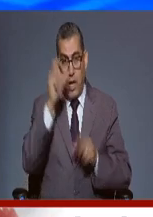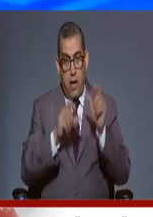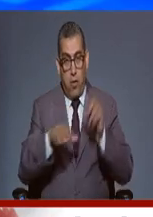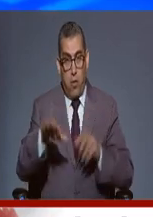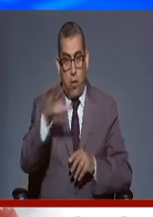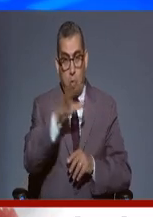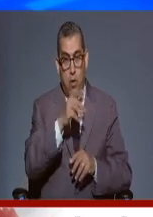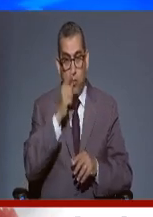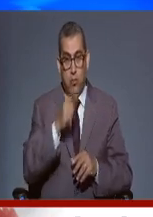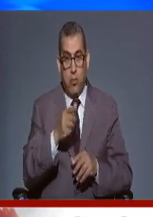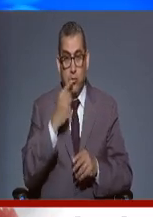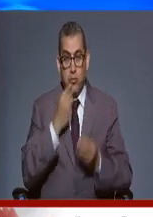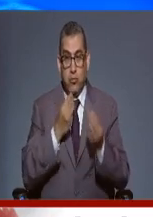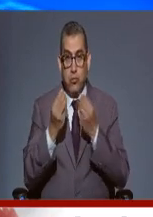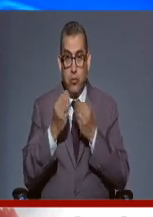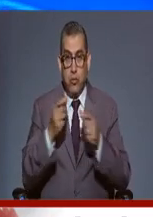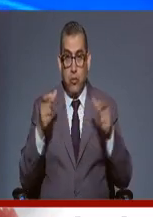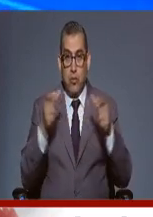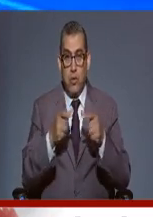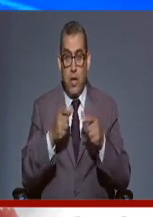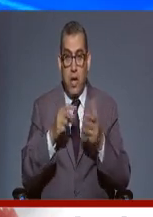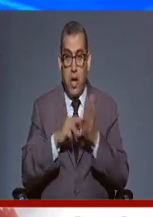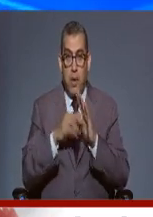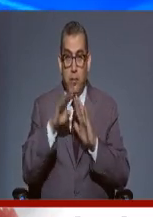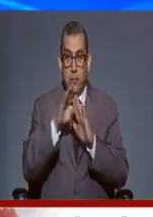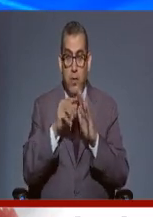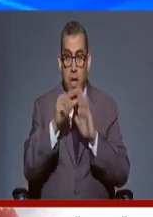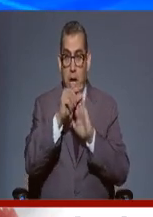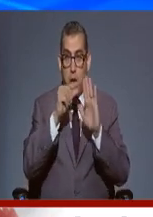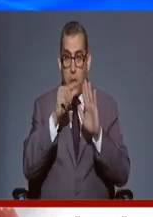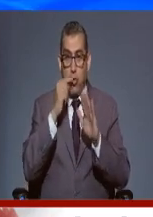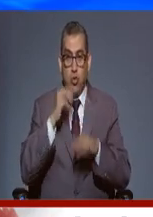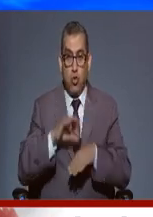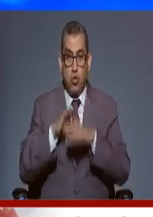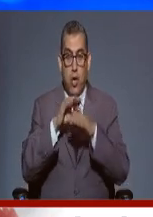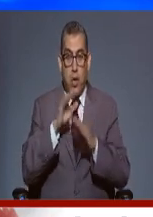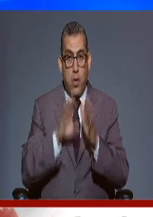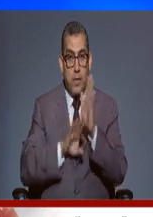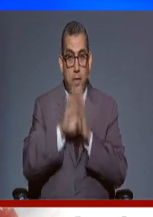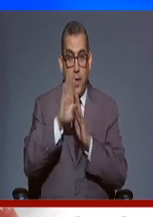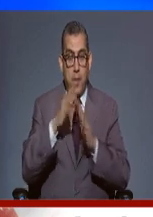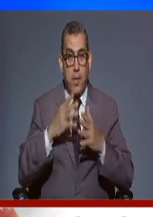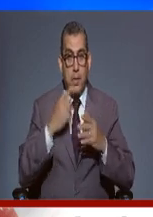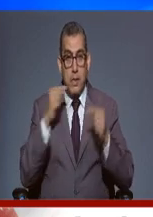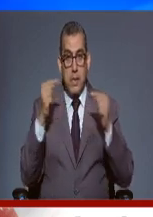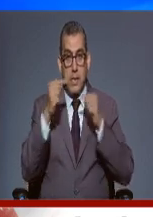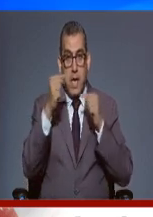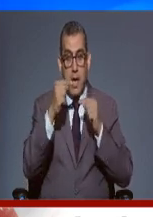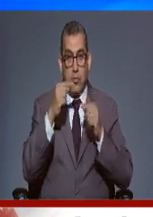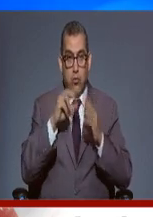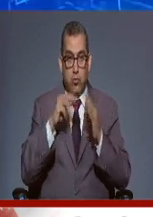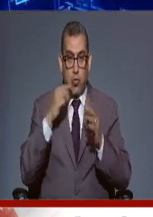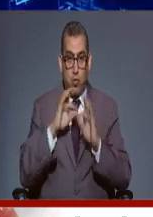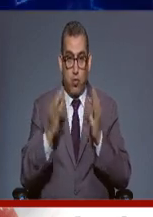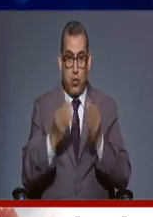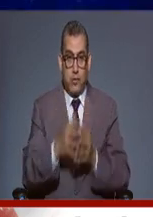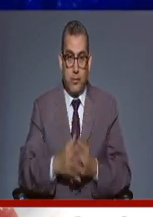ندعو حضراتكم لمشاهده فيلم التسجيل بعنوان السكان والتنميه التحديات والفرص